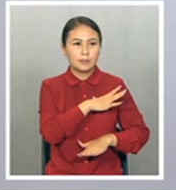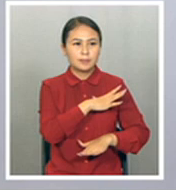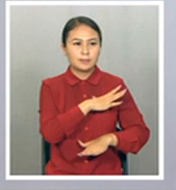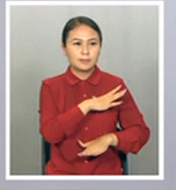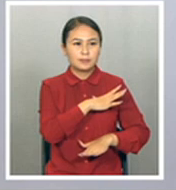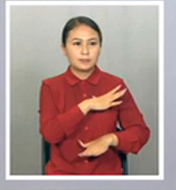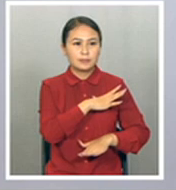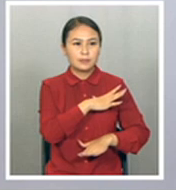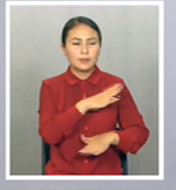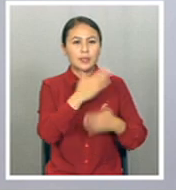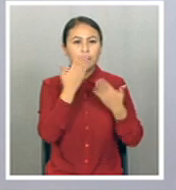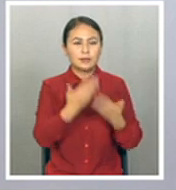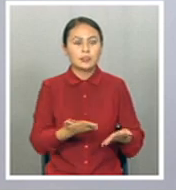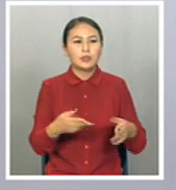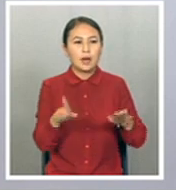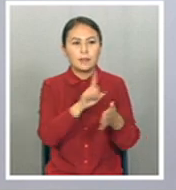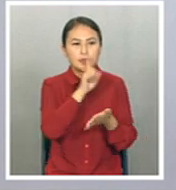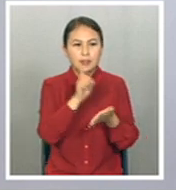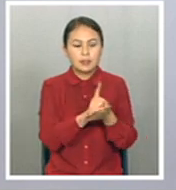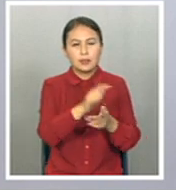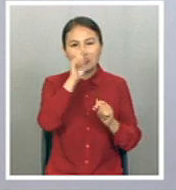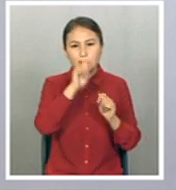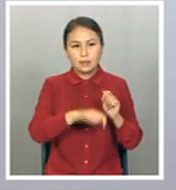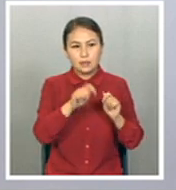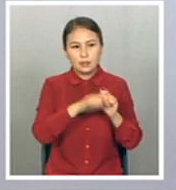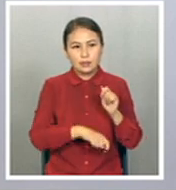Жақсы. Енді міне түрде тексере кетейік